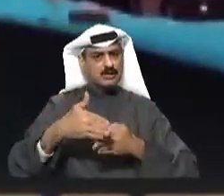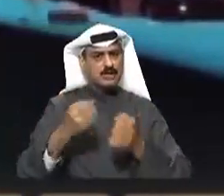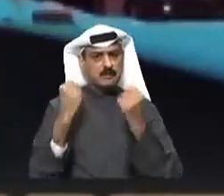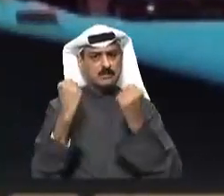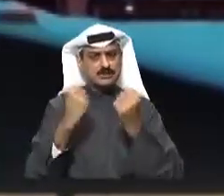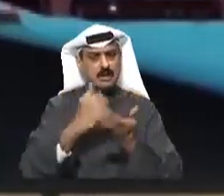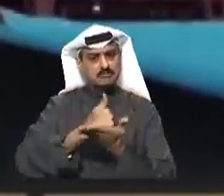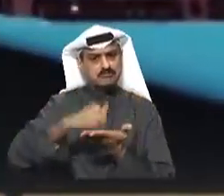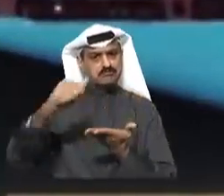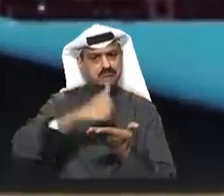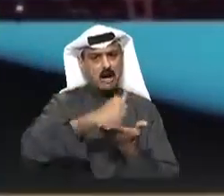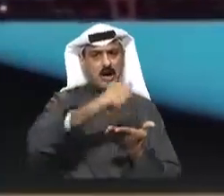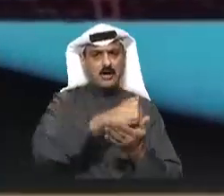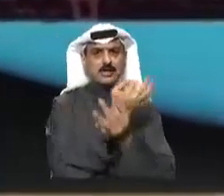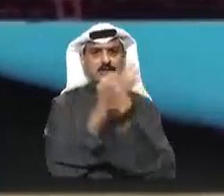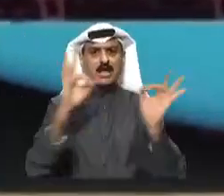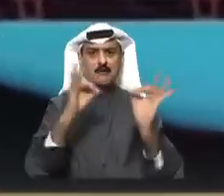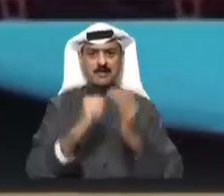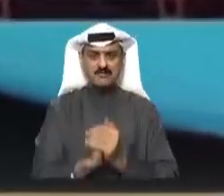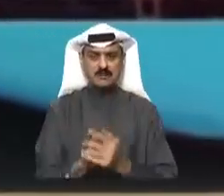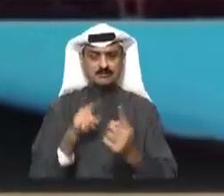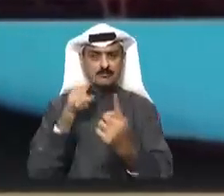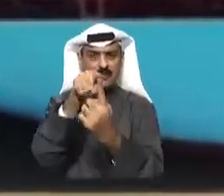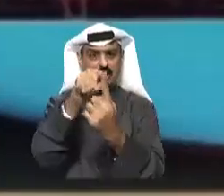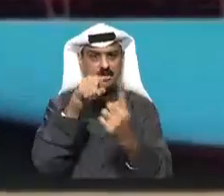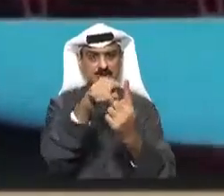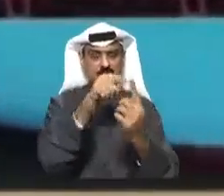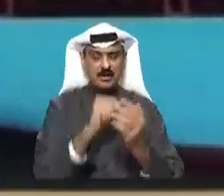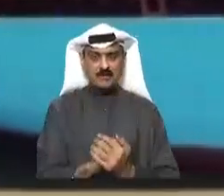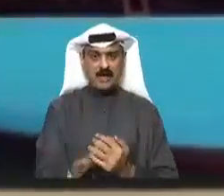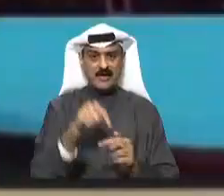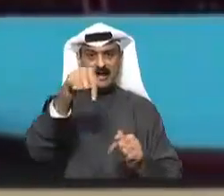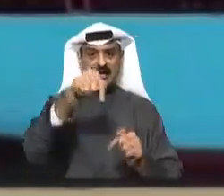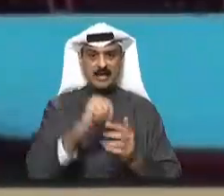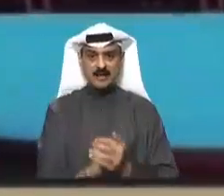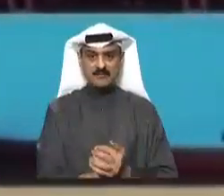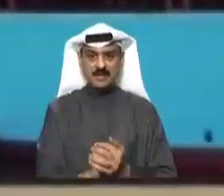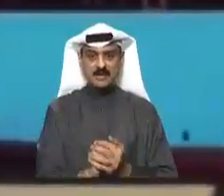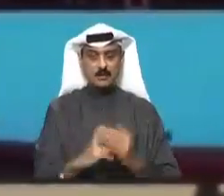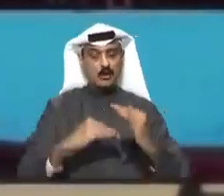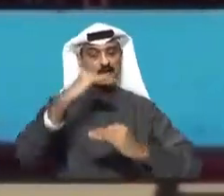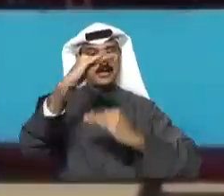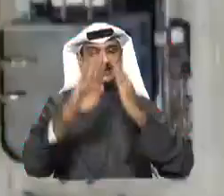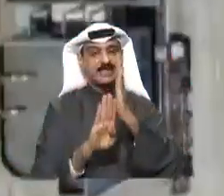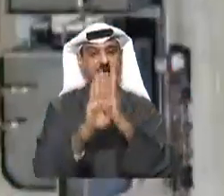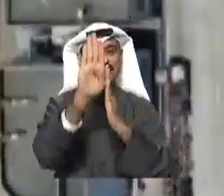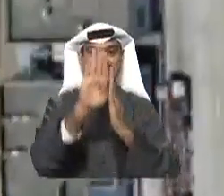تعترض تطلعاتها لتحقيق ما تصبو إليه من رفاه وازدهار.